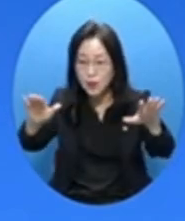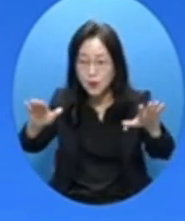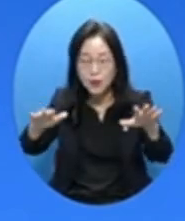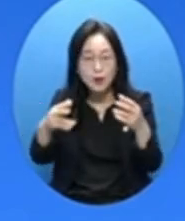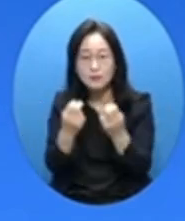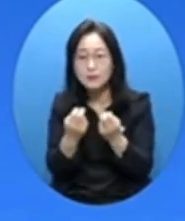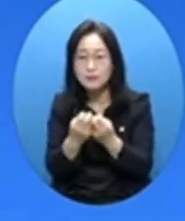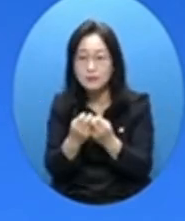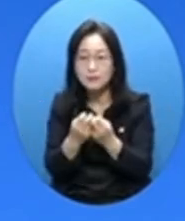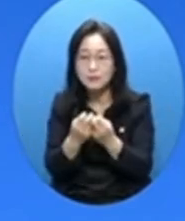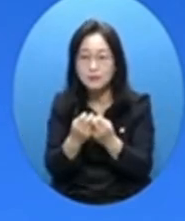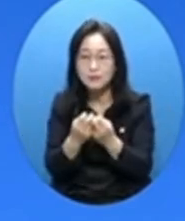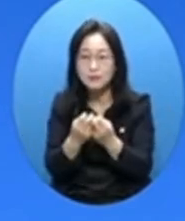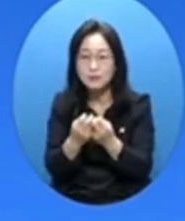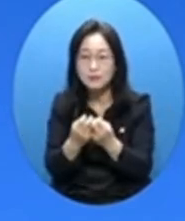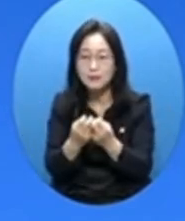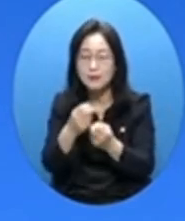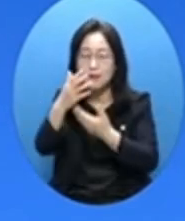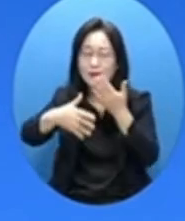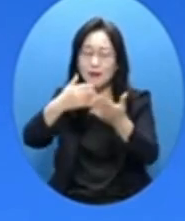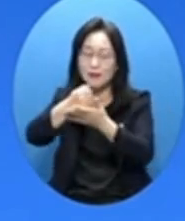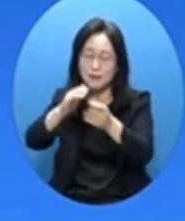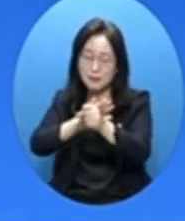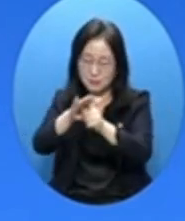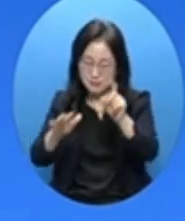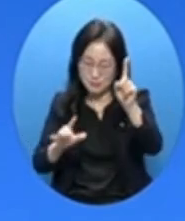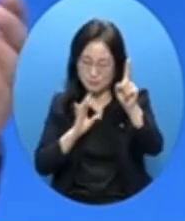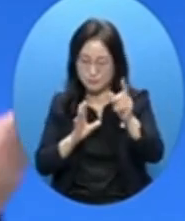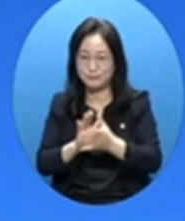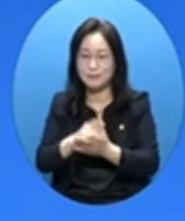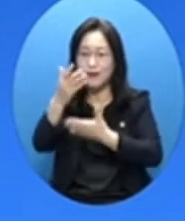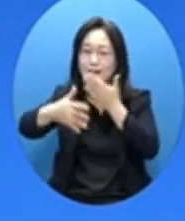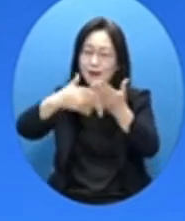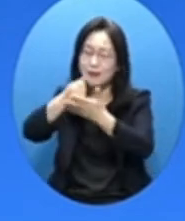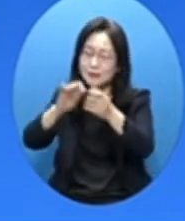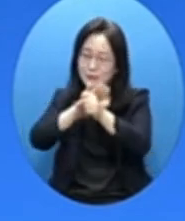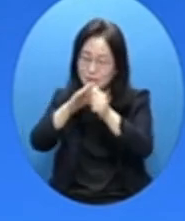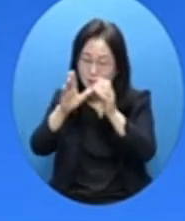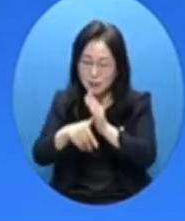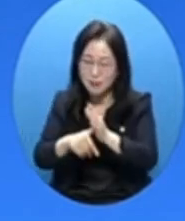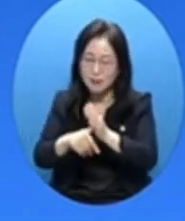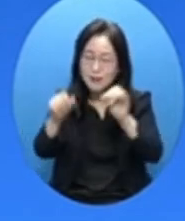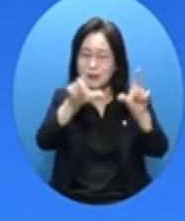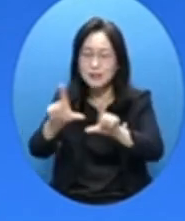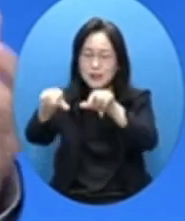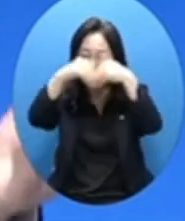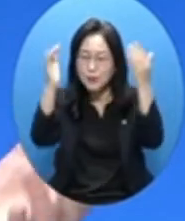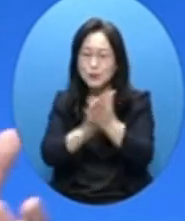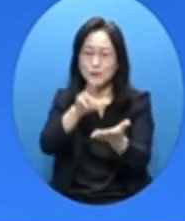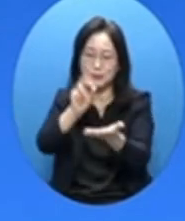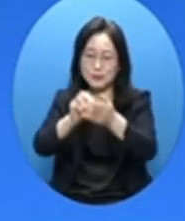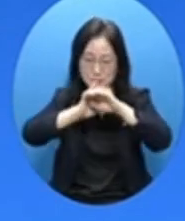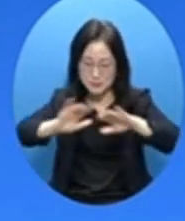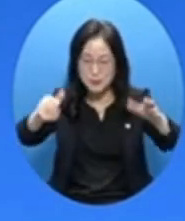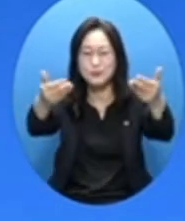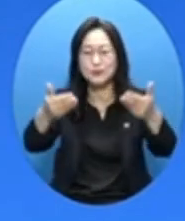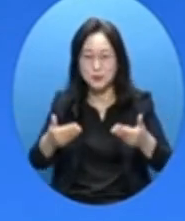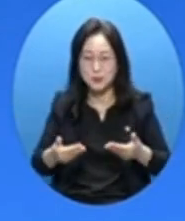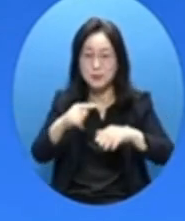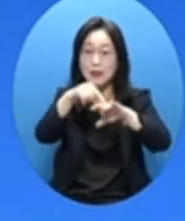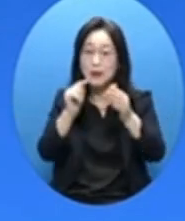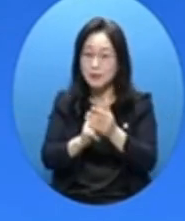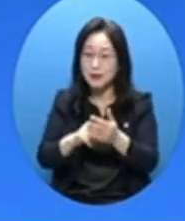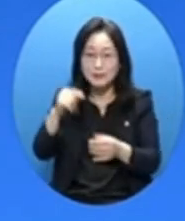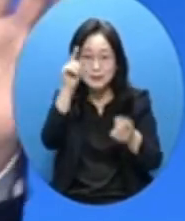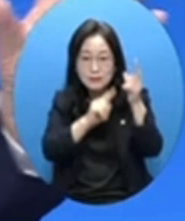길은 하나님 사랑이 있습니다 하나님을 사랑할 때 하나님의 사랑이 우리의 모든 문제를 해결해 주는 것입니다 마음의